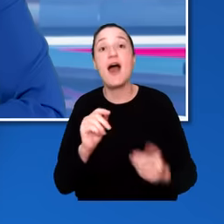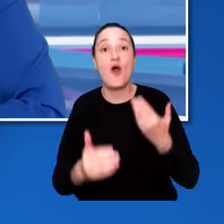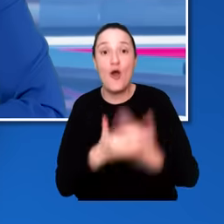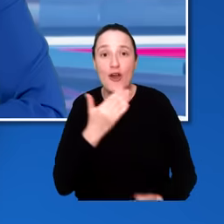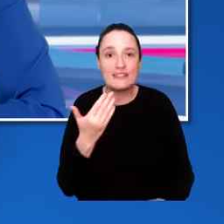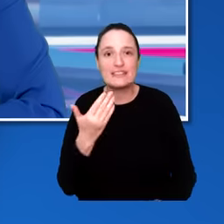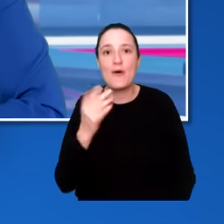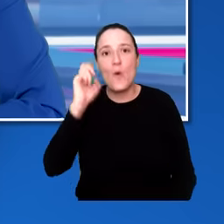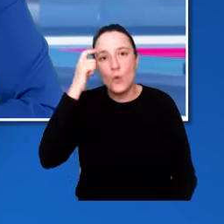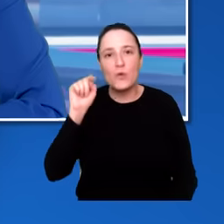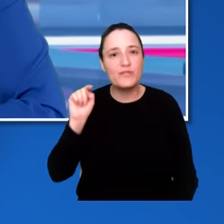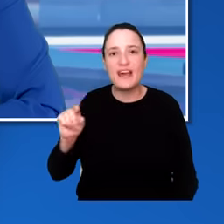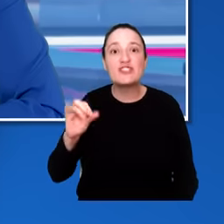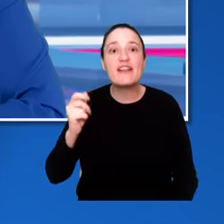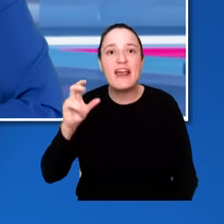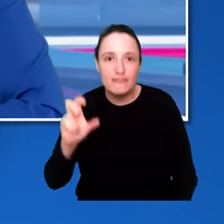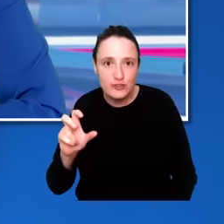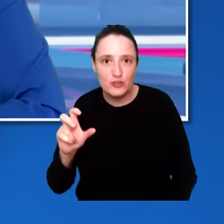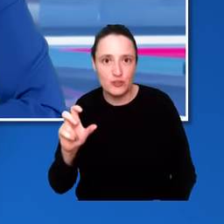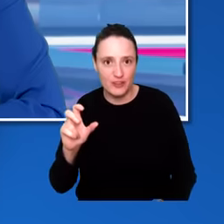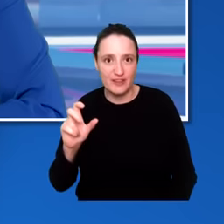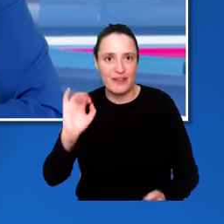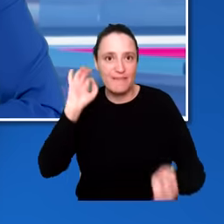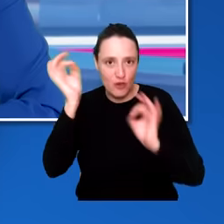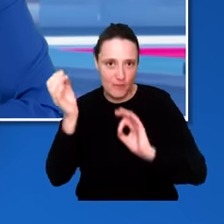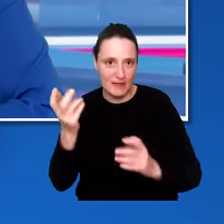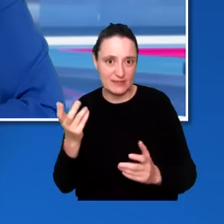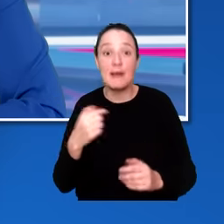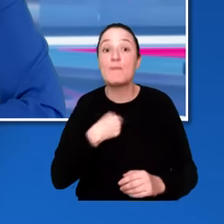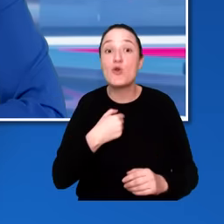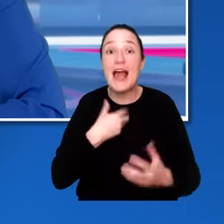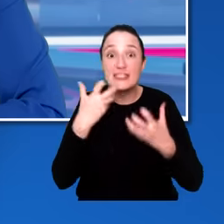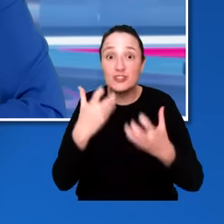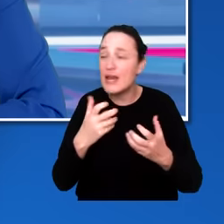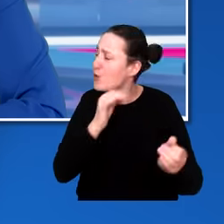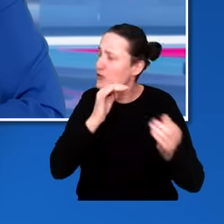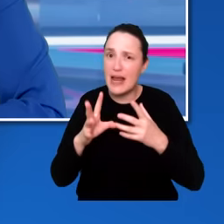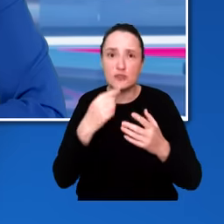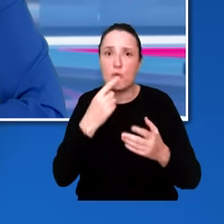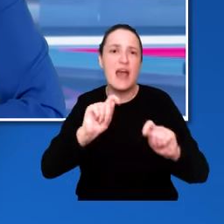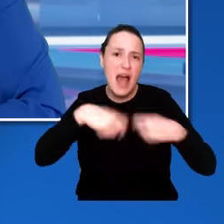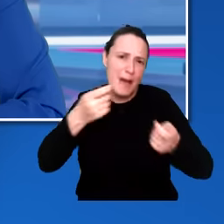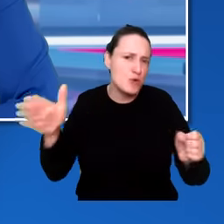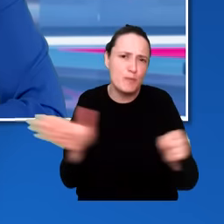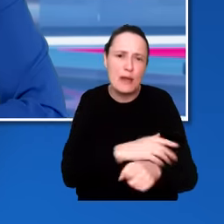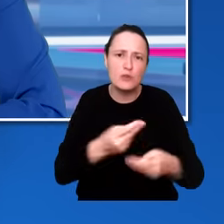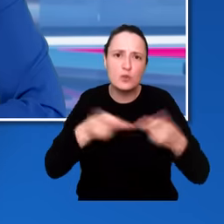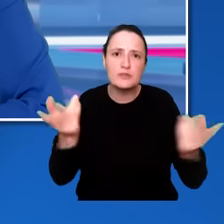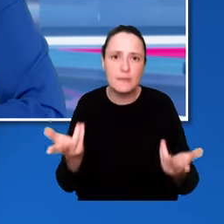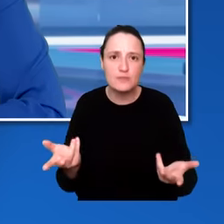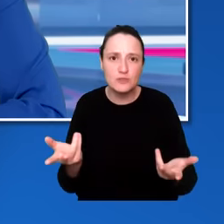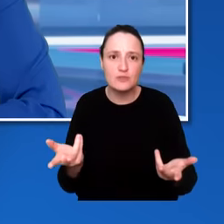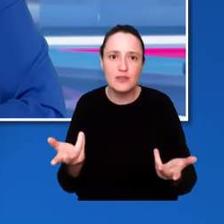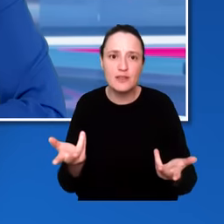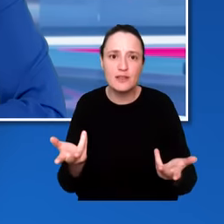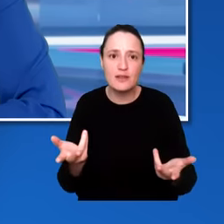bohaterem jest pan Sienkiewicz. I teraz ja pierwszego dnia powiedziałem, pokażcie cały raport, jeżeli w ogóle zabieracie głos w tej sprawie. Bo chcemy poznać rolę,